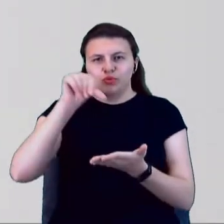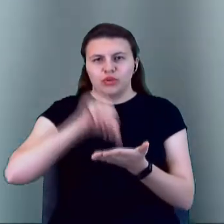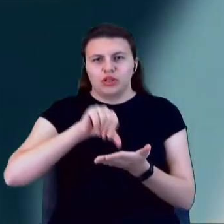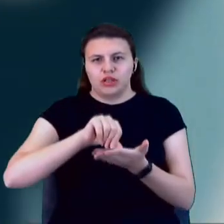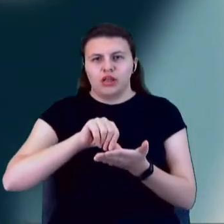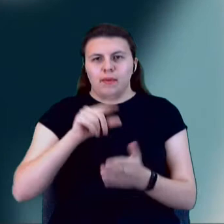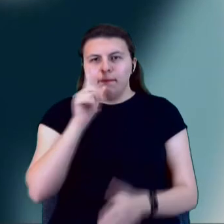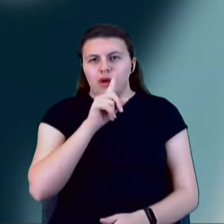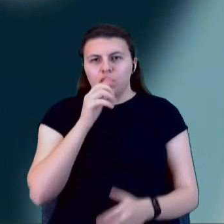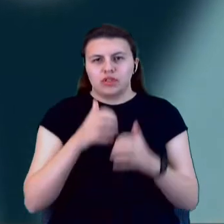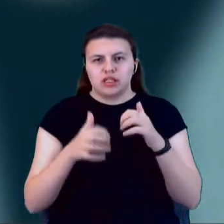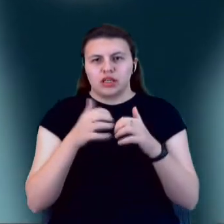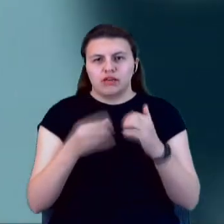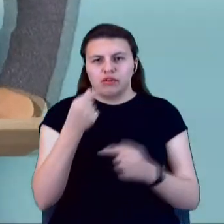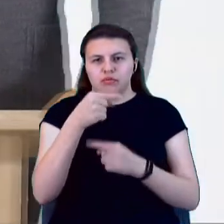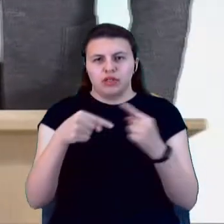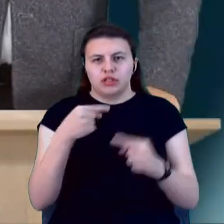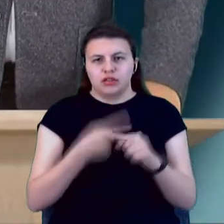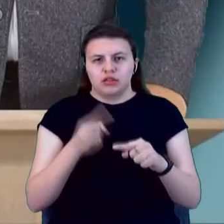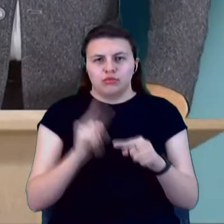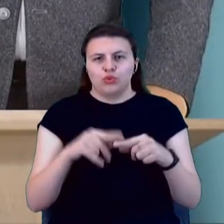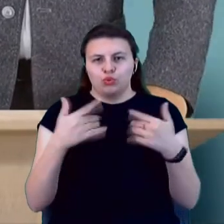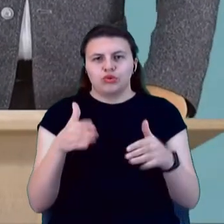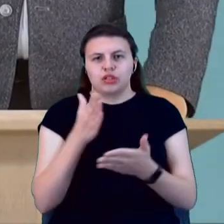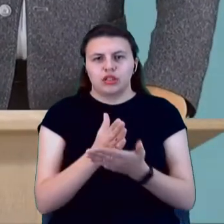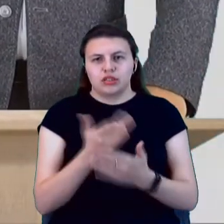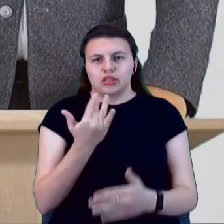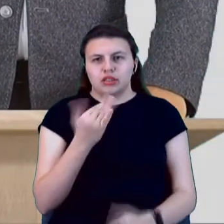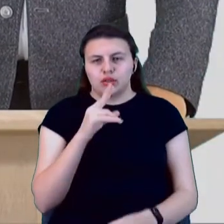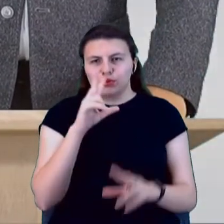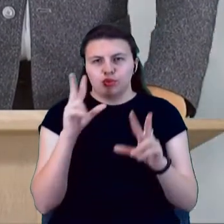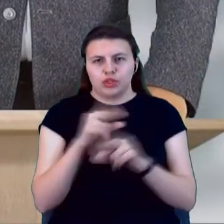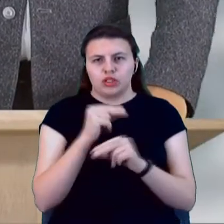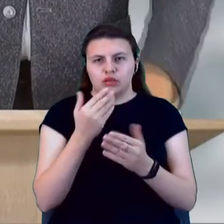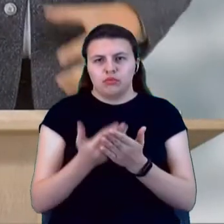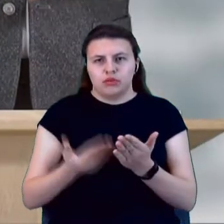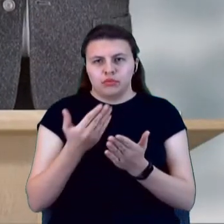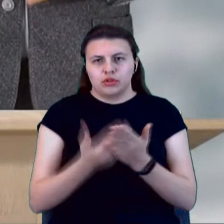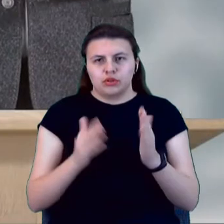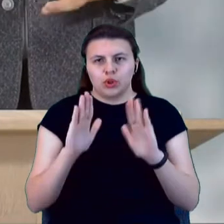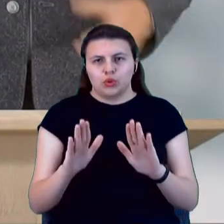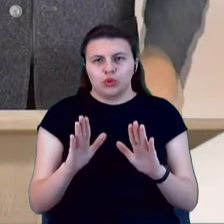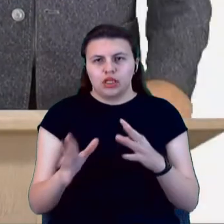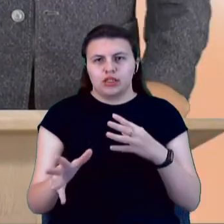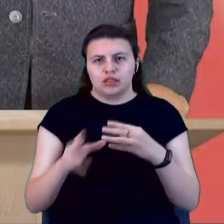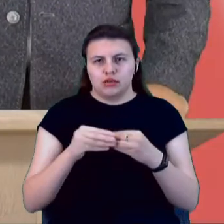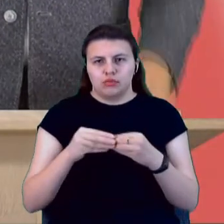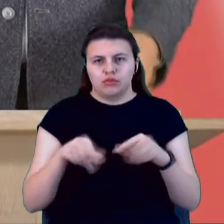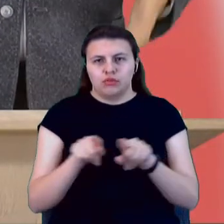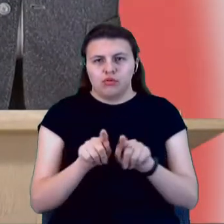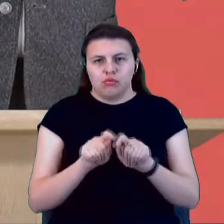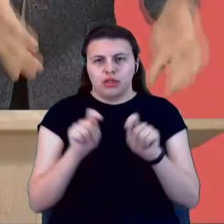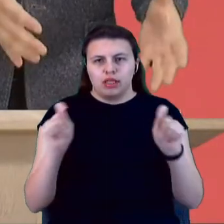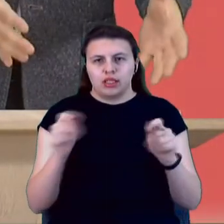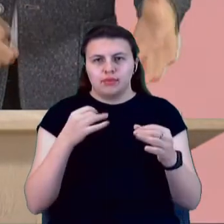бизнеса, и этому уже есть несколько успешных примеров. Только сообща, вот только в таком открытом диалоге